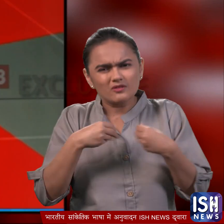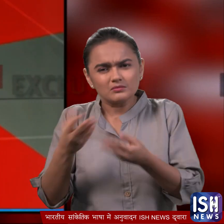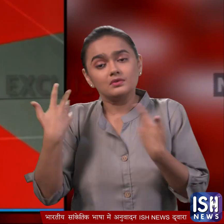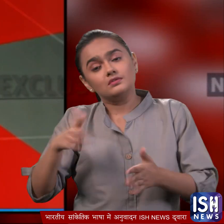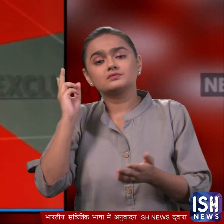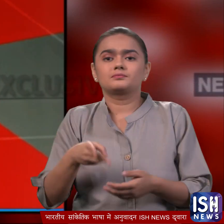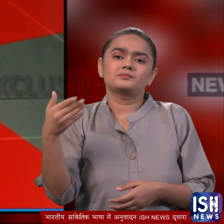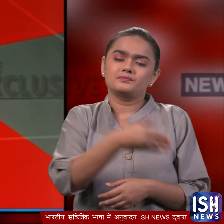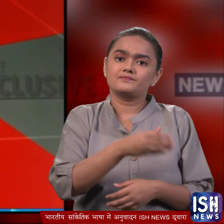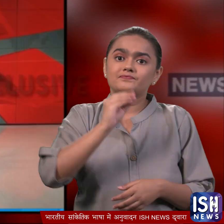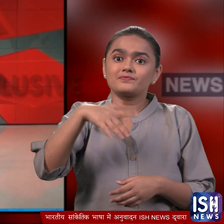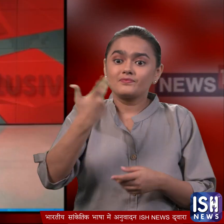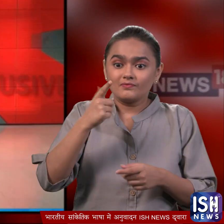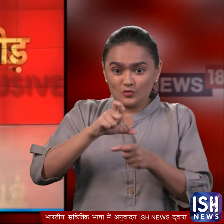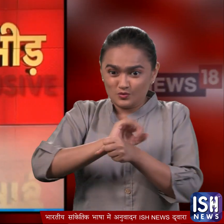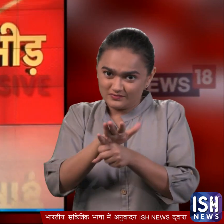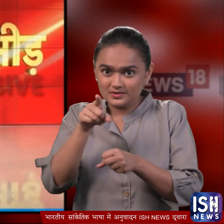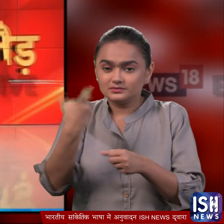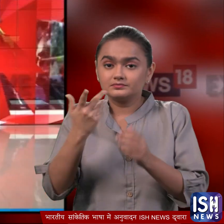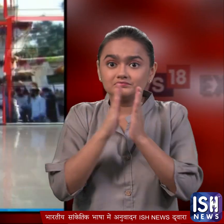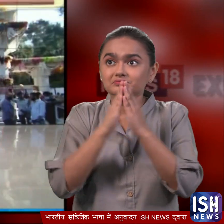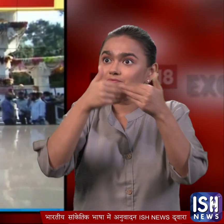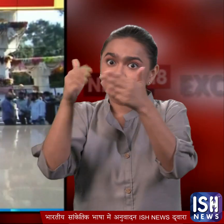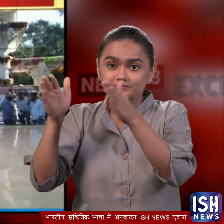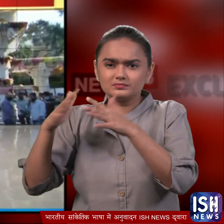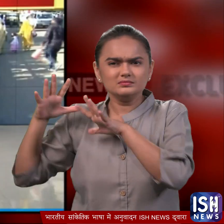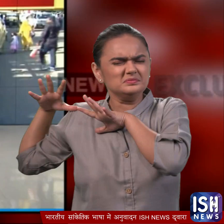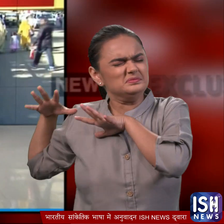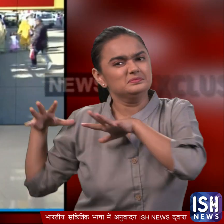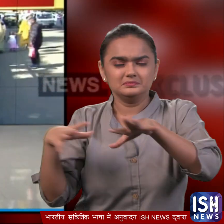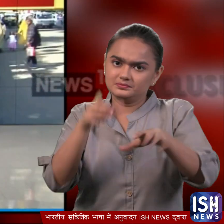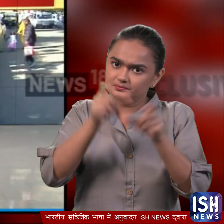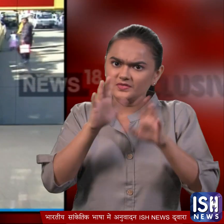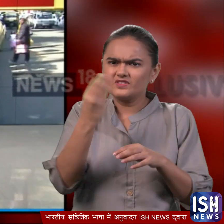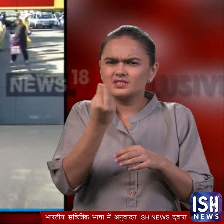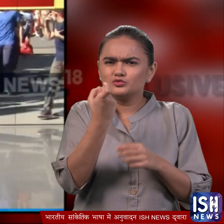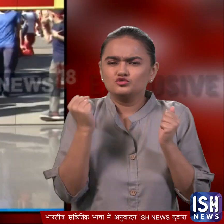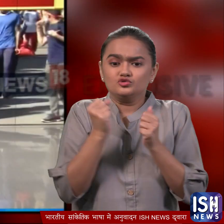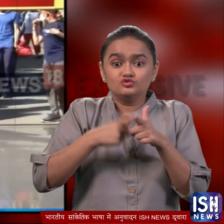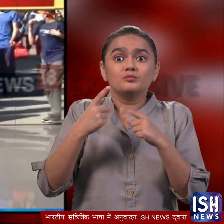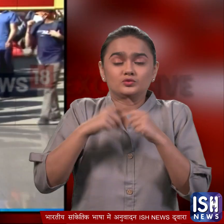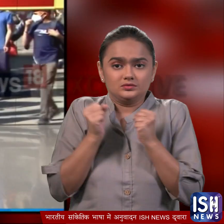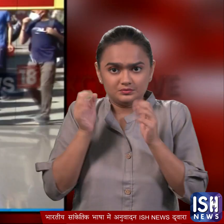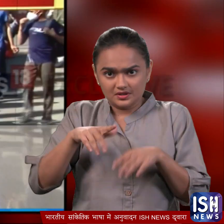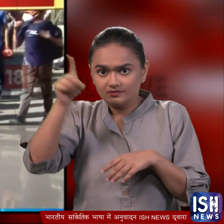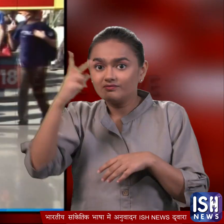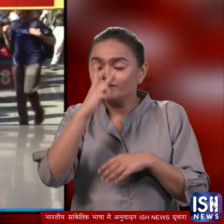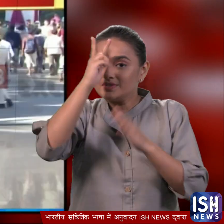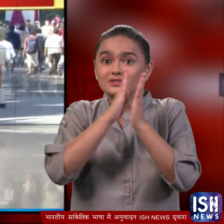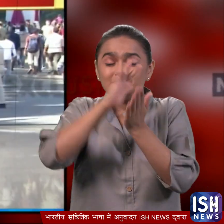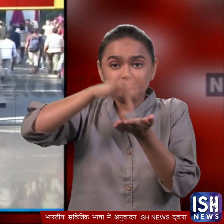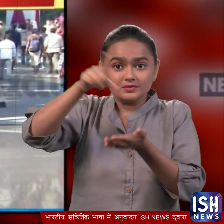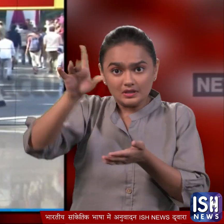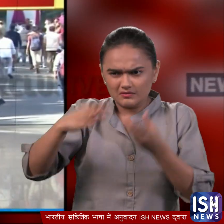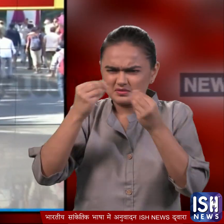के बीच नवरात्र के पहले दिन देश भर के मंदिरों में भक्तों की भीड़ उमड़ पड़ी, जिसकी कुछ तस्वीरें जम्मू कश्मीर के कटरा में मौजूद